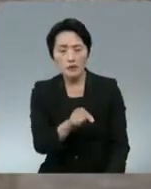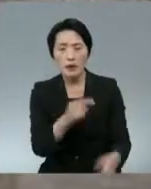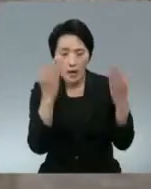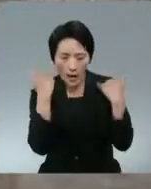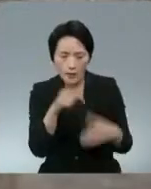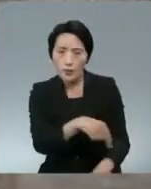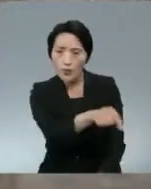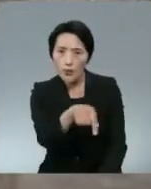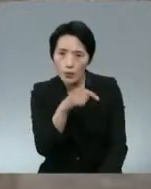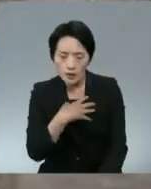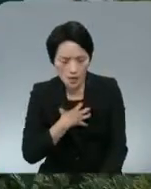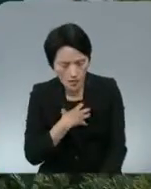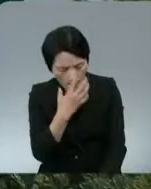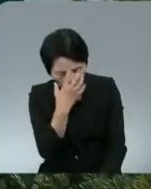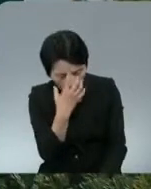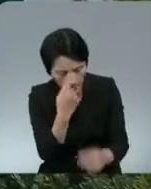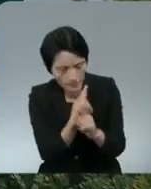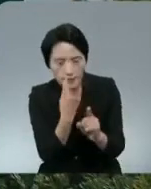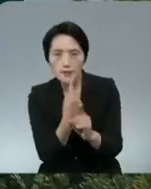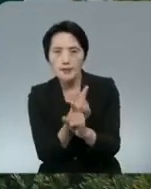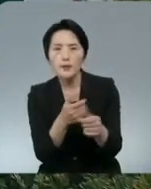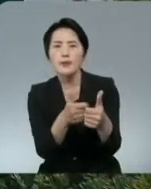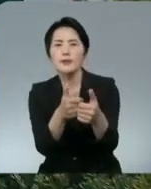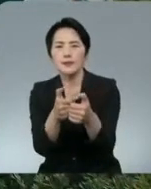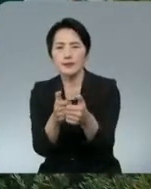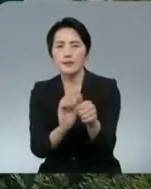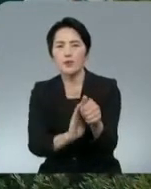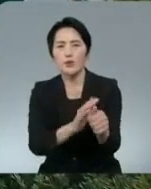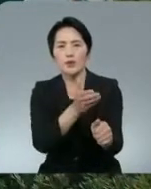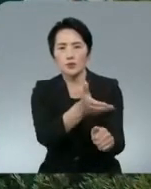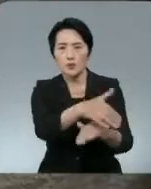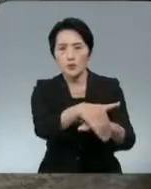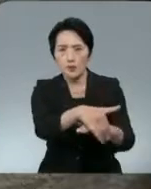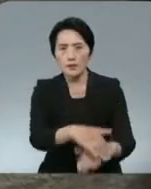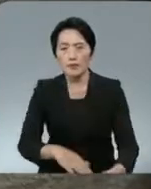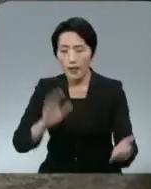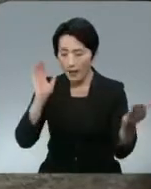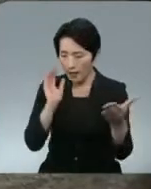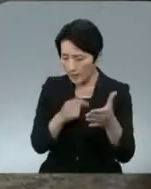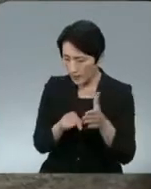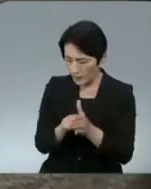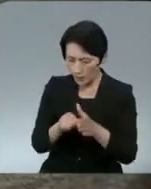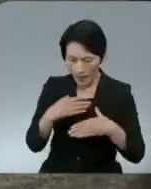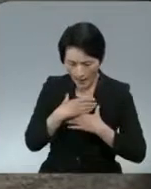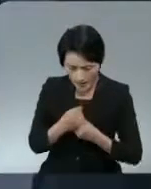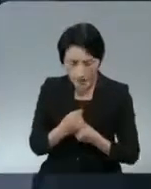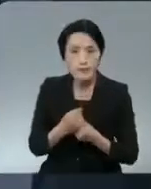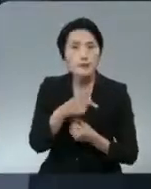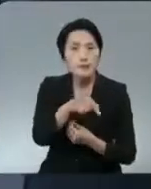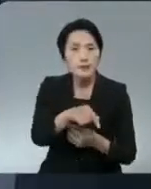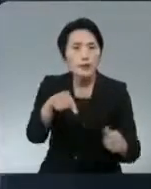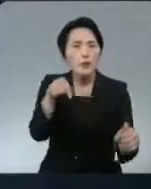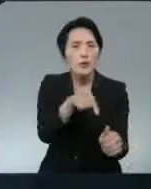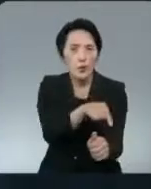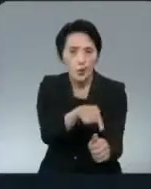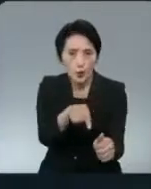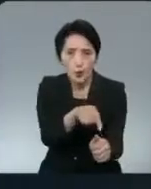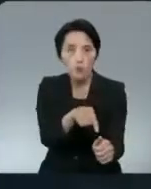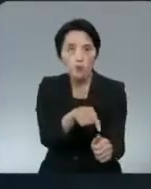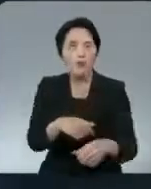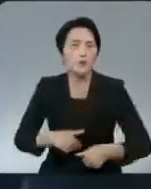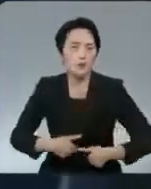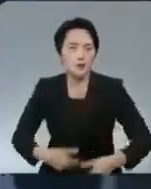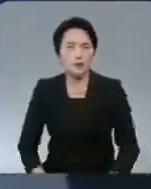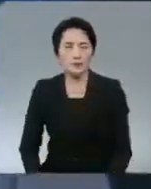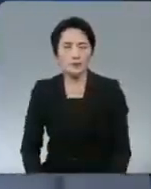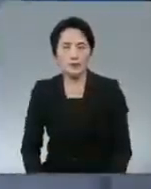育。政府还表示，目前全国地方自治团体等共59处已设置集体灵堂。另外，